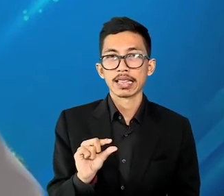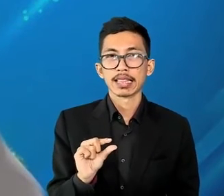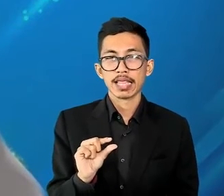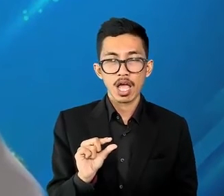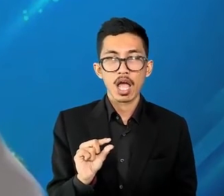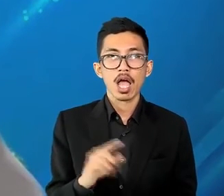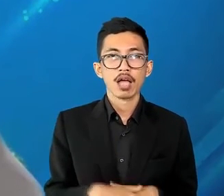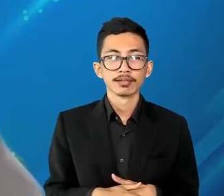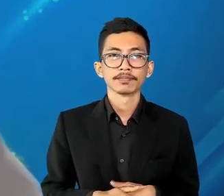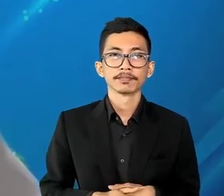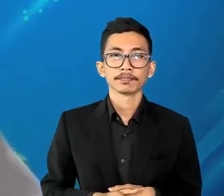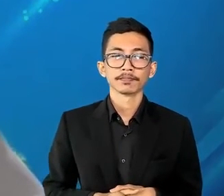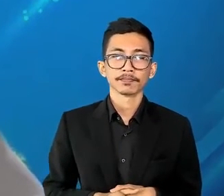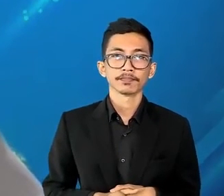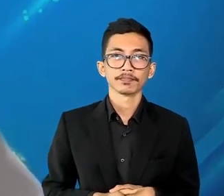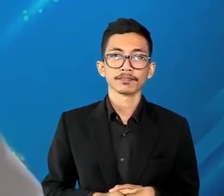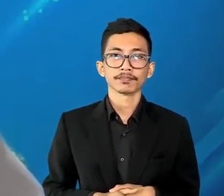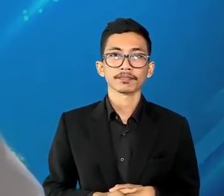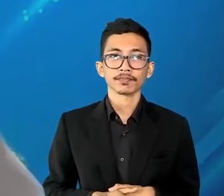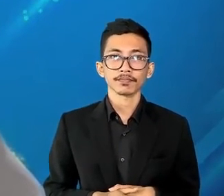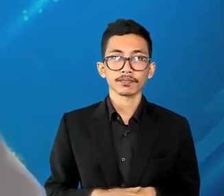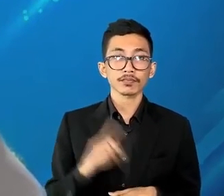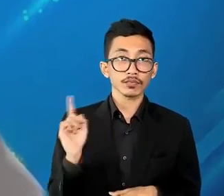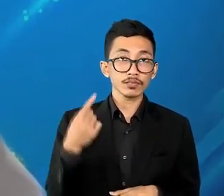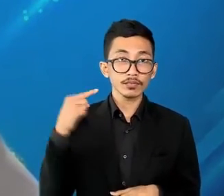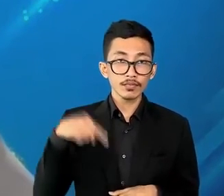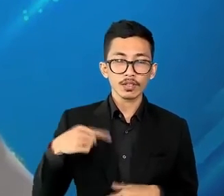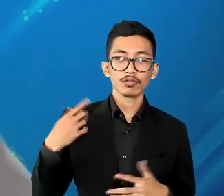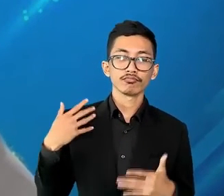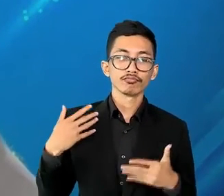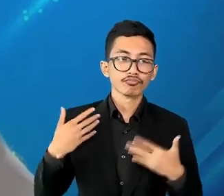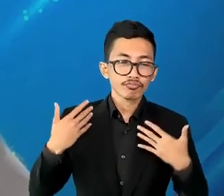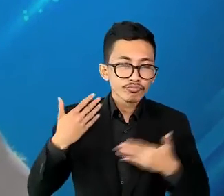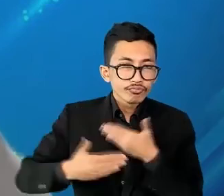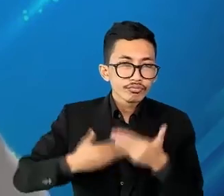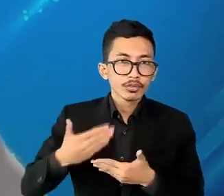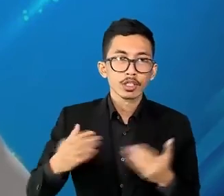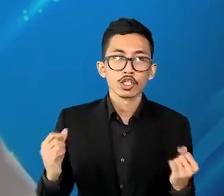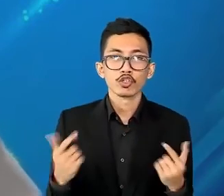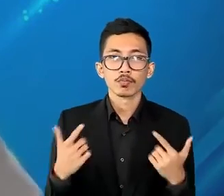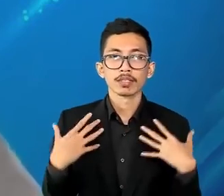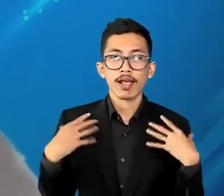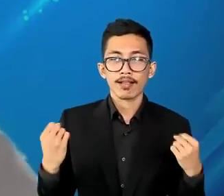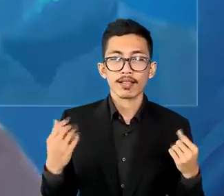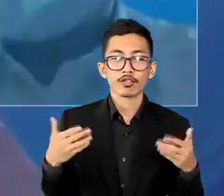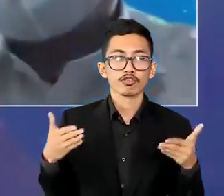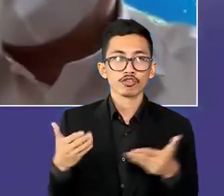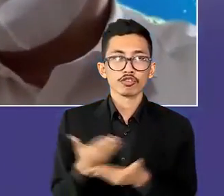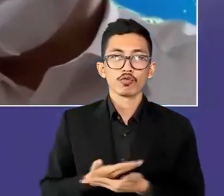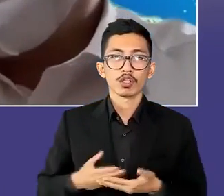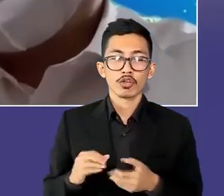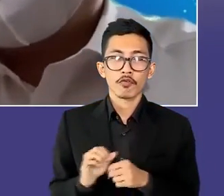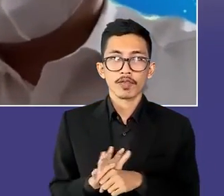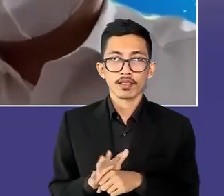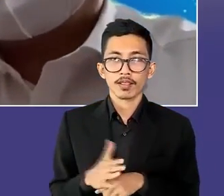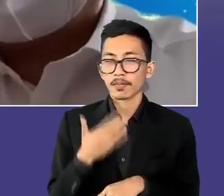kita benahi sendiri sekarang, bagaimana hidup sehat berdampingan dengan COVID. Terima kasih. Baik, terima